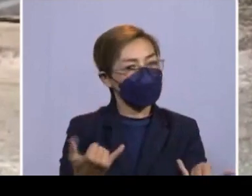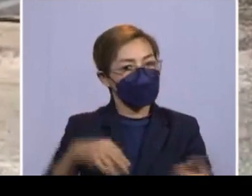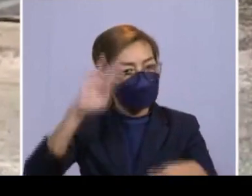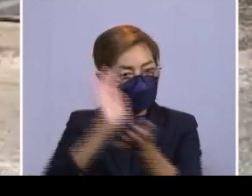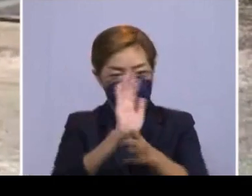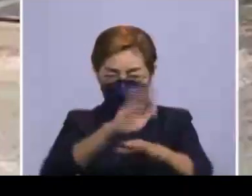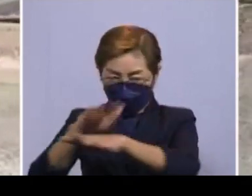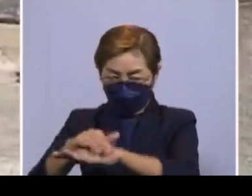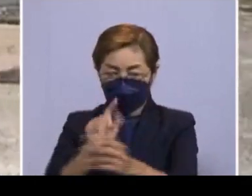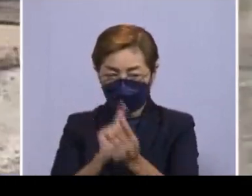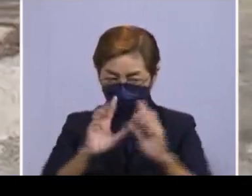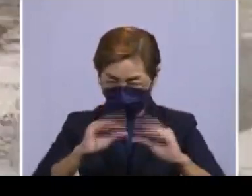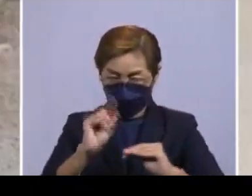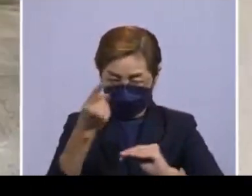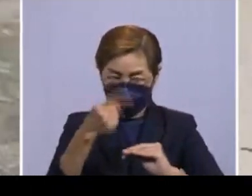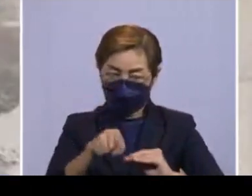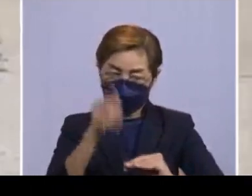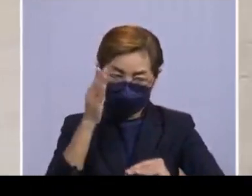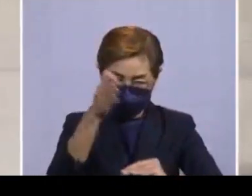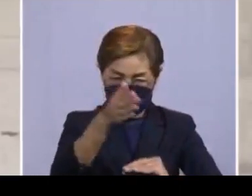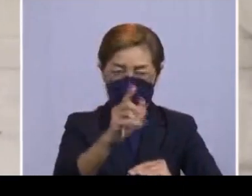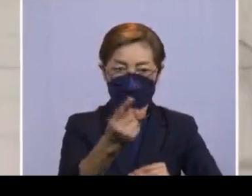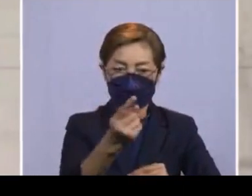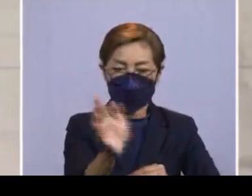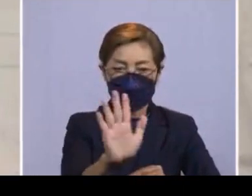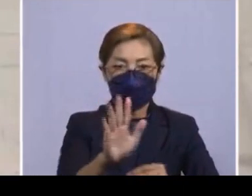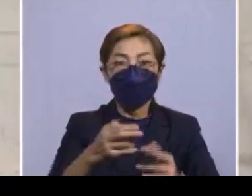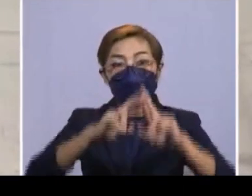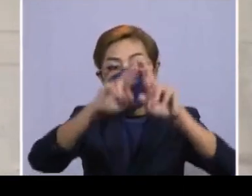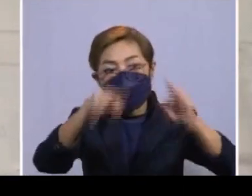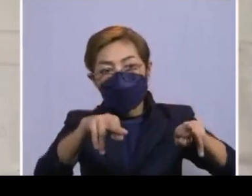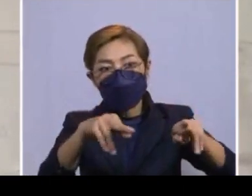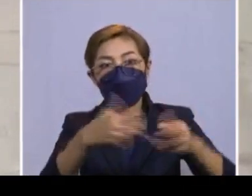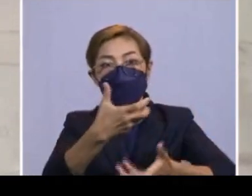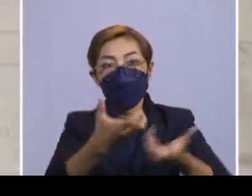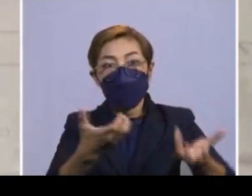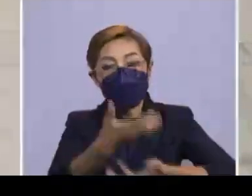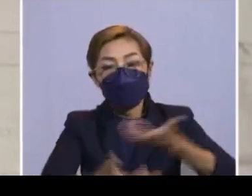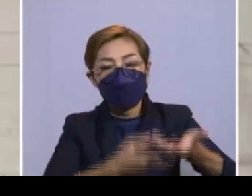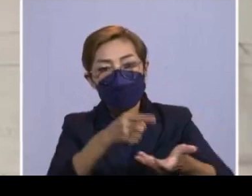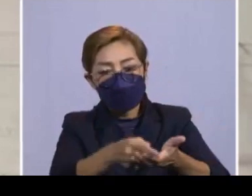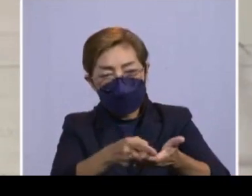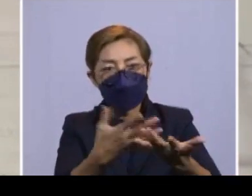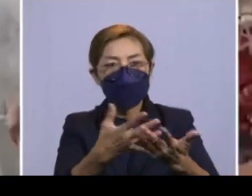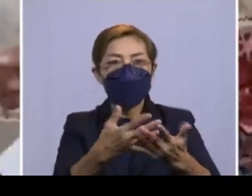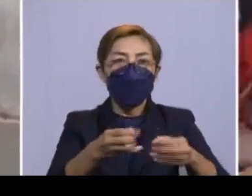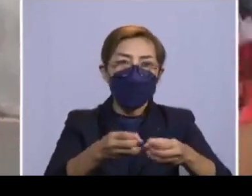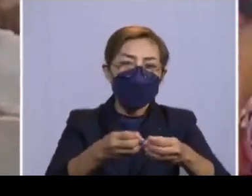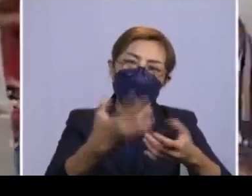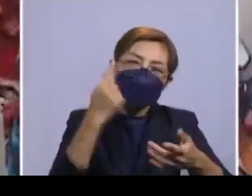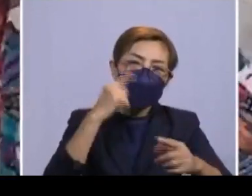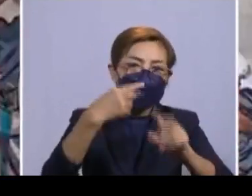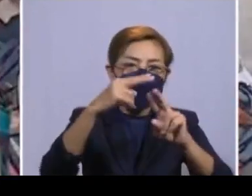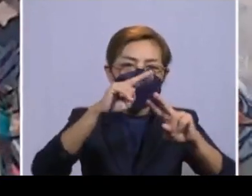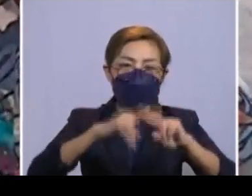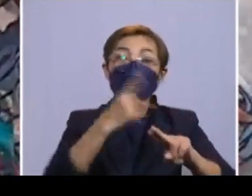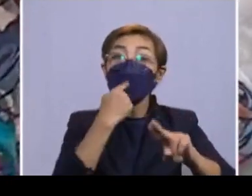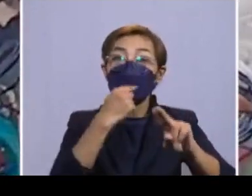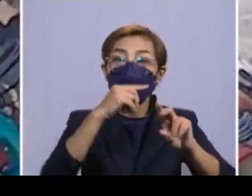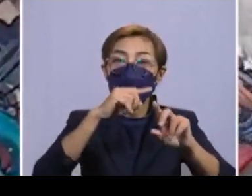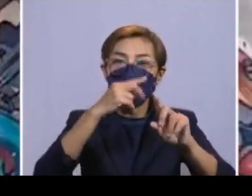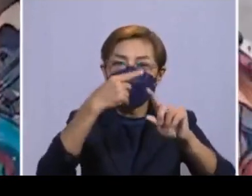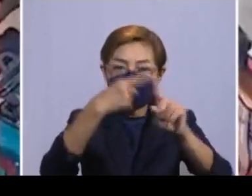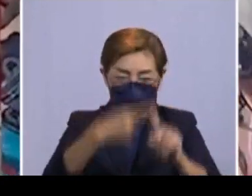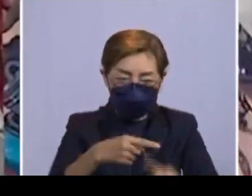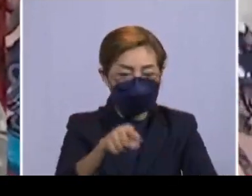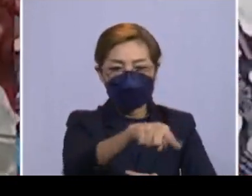การณ์นี้เกิดขึ้นอีกและยังเตรียมตรวจค้นร้านขายอุปกรณ์เช่นร้านขายพลุขายประทัดซึ่งขายให้กับกลุ่มวัยรุ่นใน